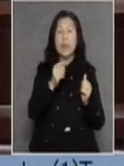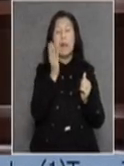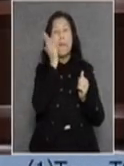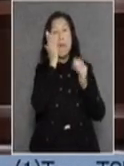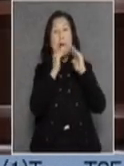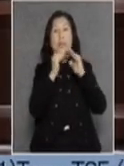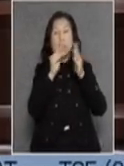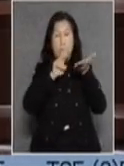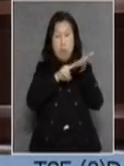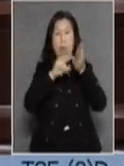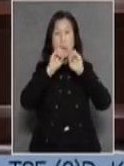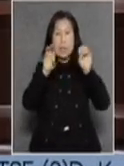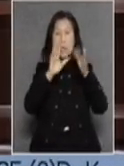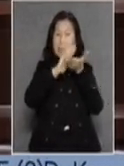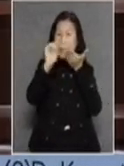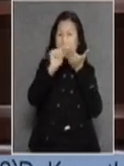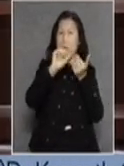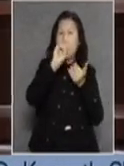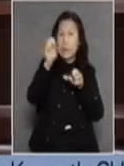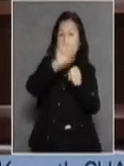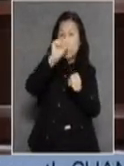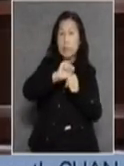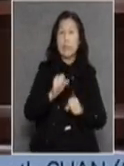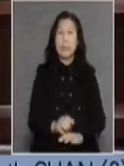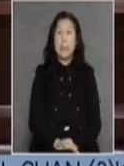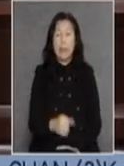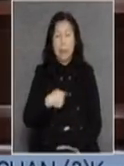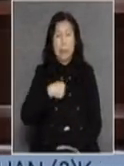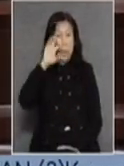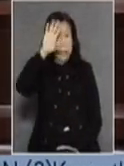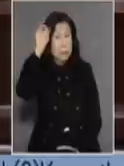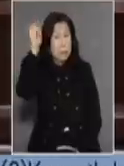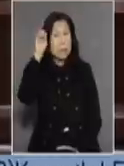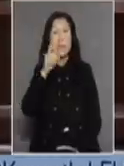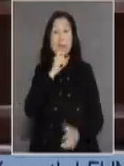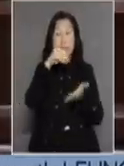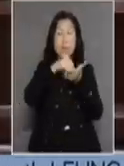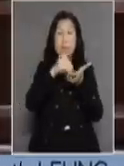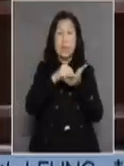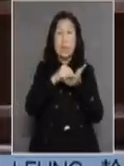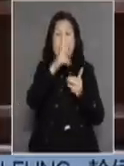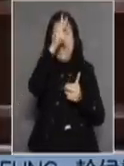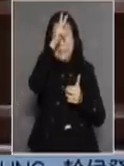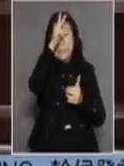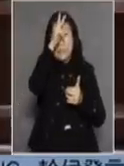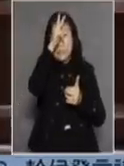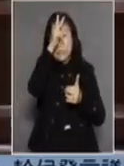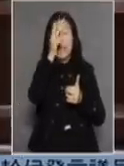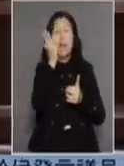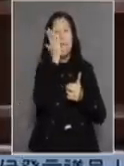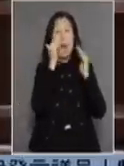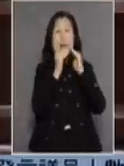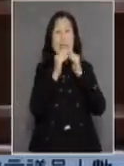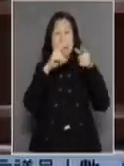信息透明度增加。我們建議設立一個官方的房屋供應